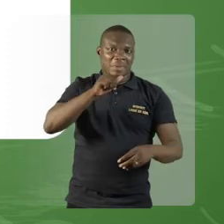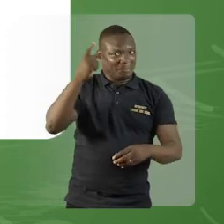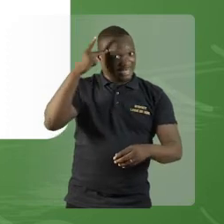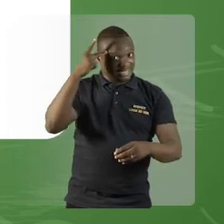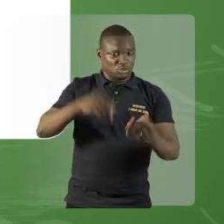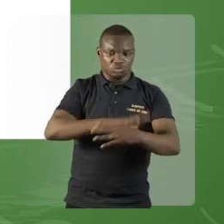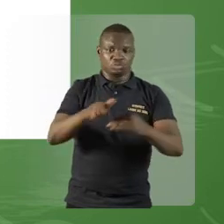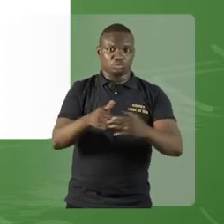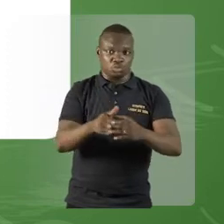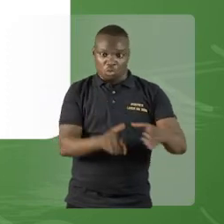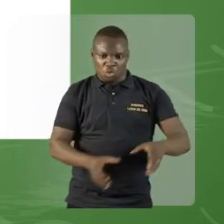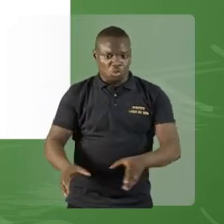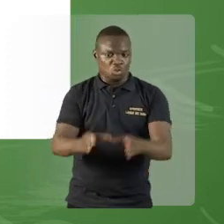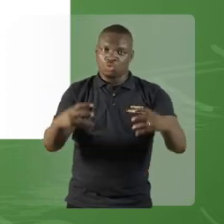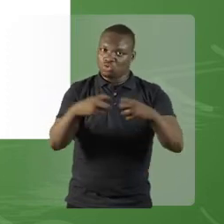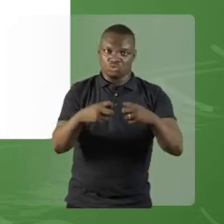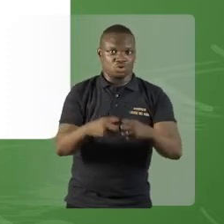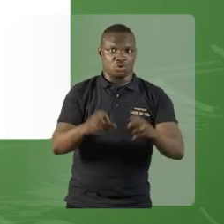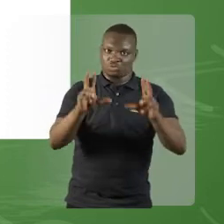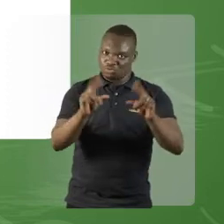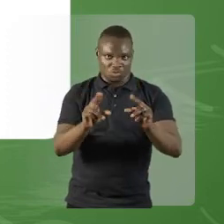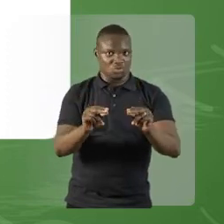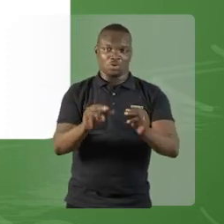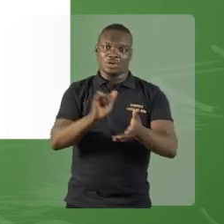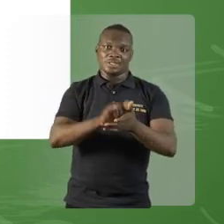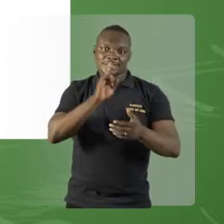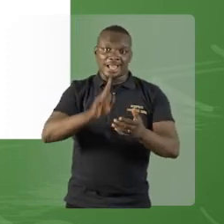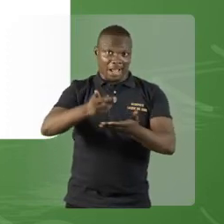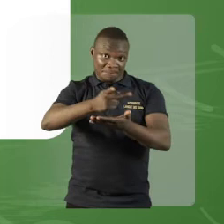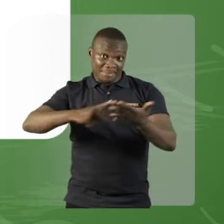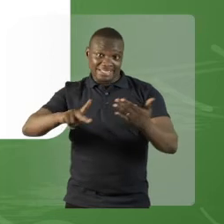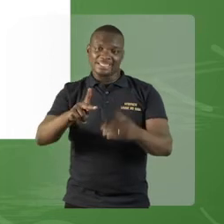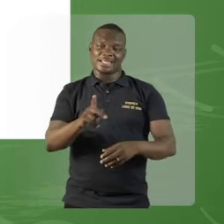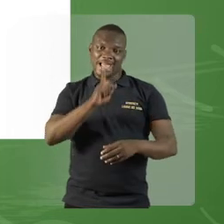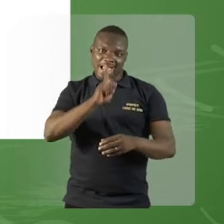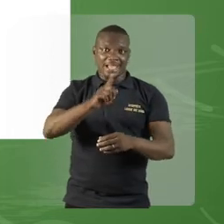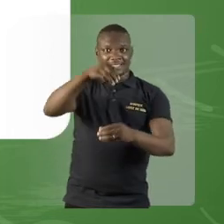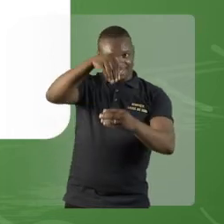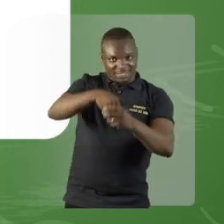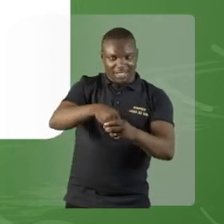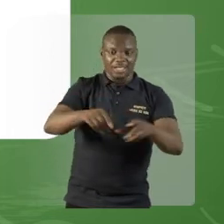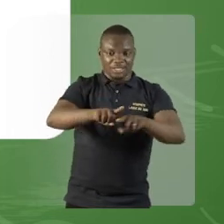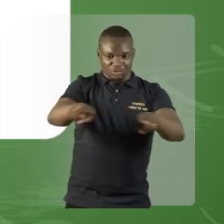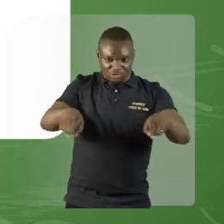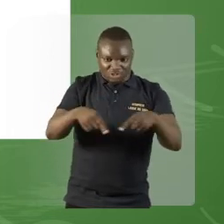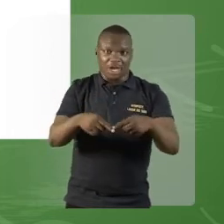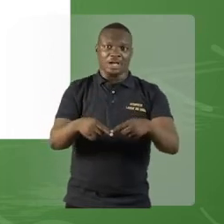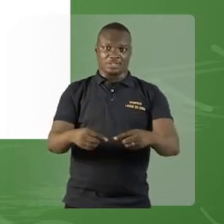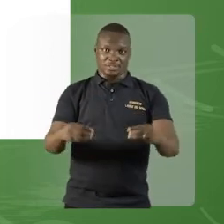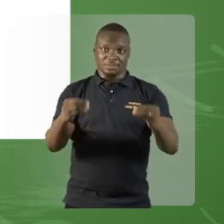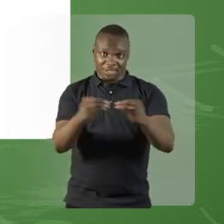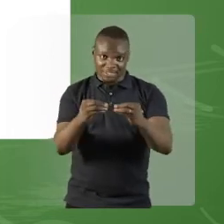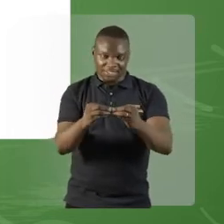tout le conducteur est plongé dans le champ magnétique, alors c'est le milieu du conducteur. Mais si c'est une partie qui est plongée dans le champ magnétique, alors c'est le milieu de